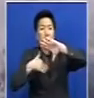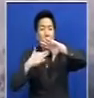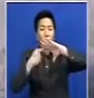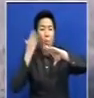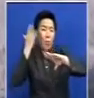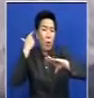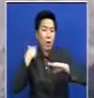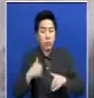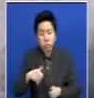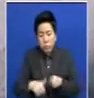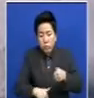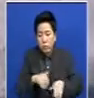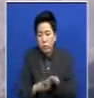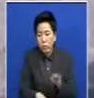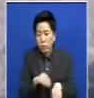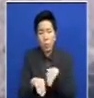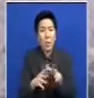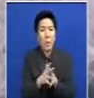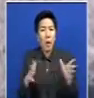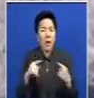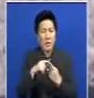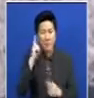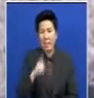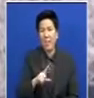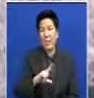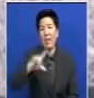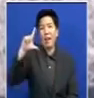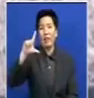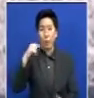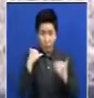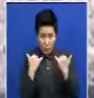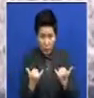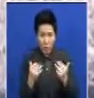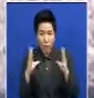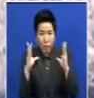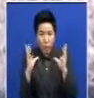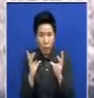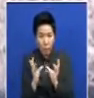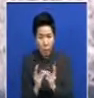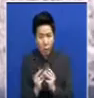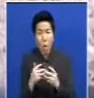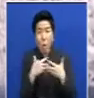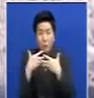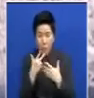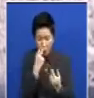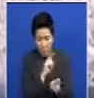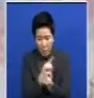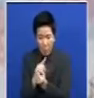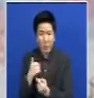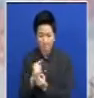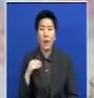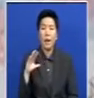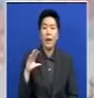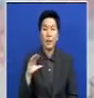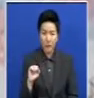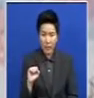ควายไบซันที่ร่อนเร่ไปทั่วอเมริกาเหนืออยู่ที่หลักล้านตัวแต่ปัจจุบันมีรายงานตัวเลขในสหรัฐอยู่ที่ราว